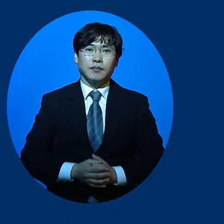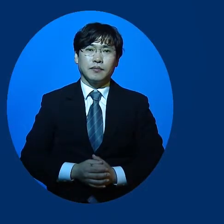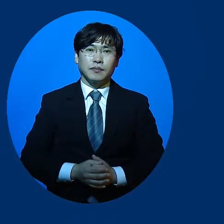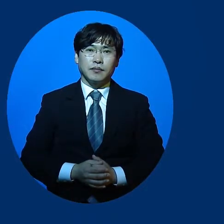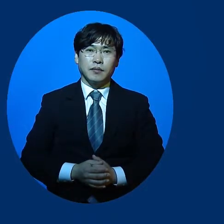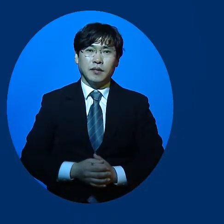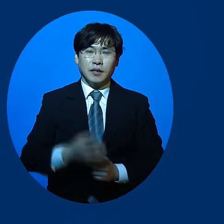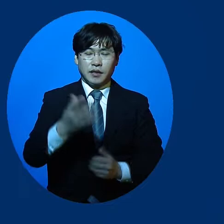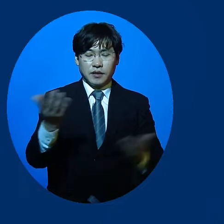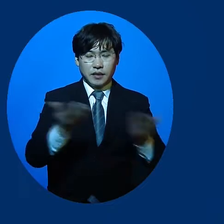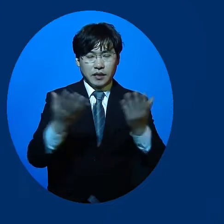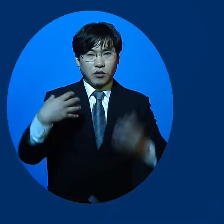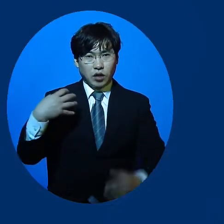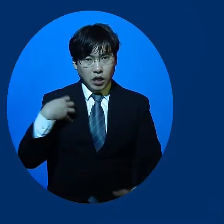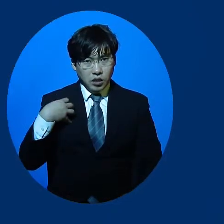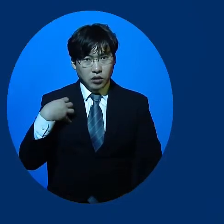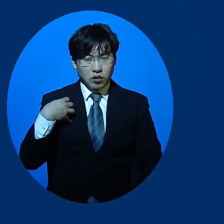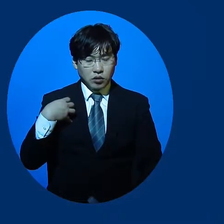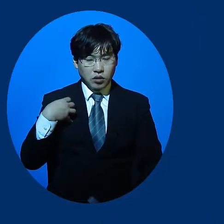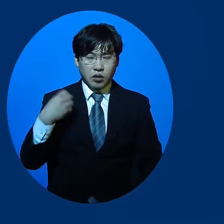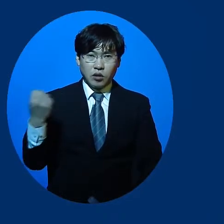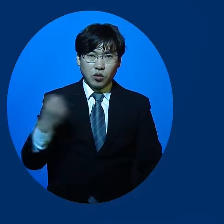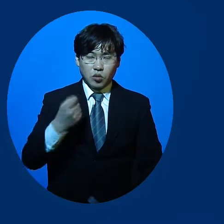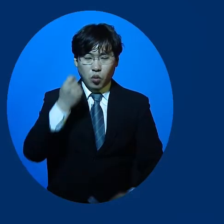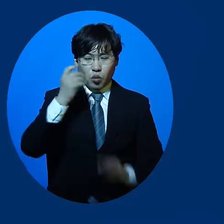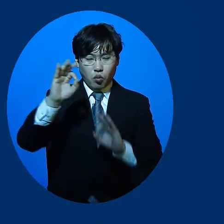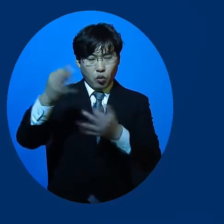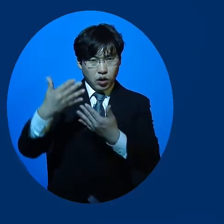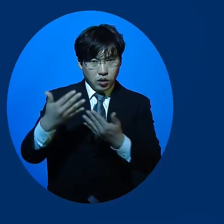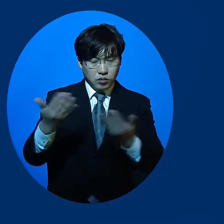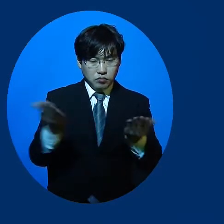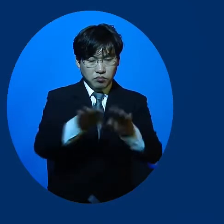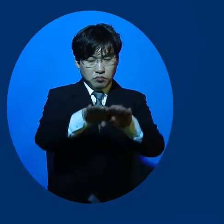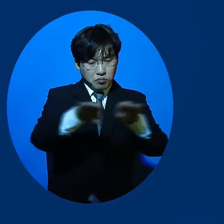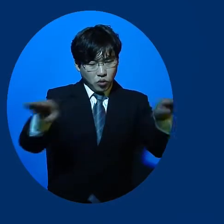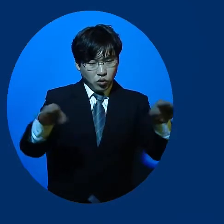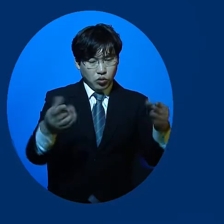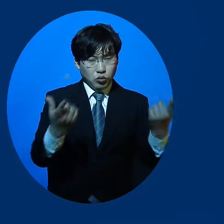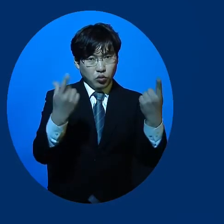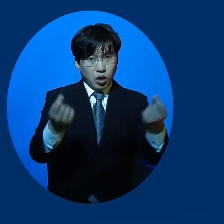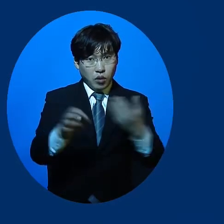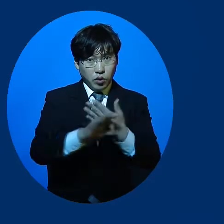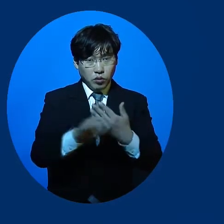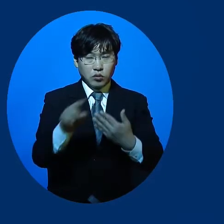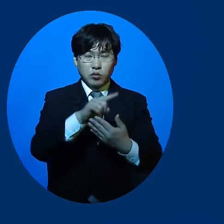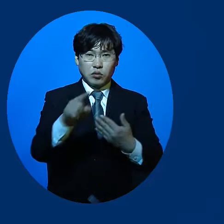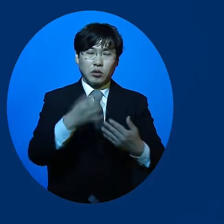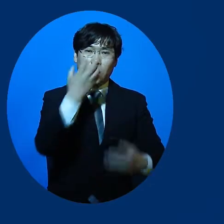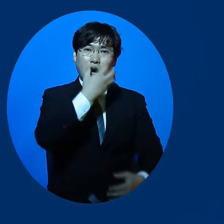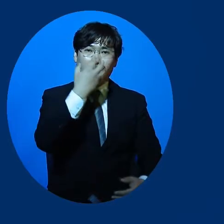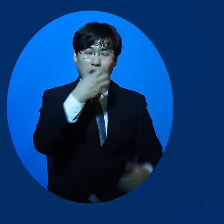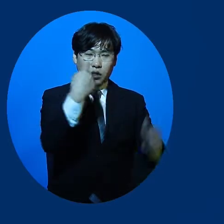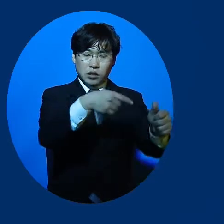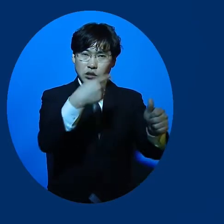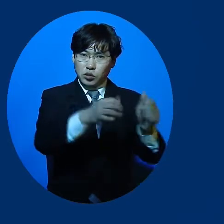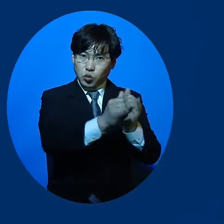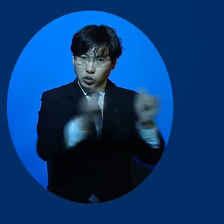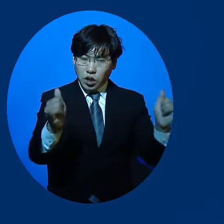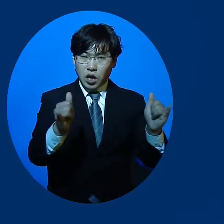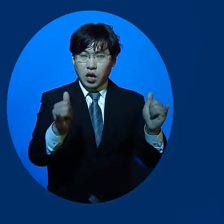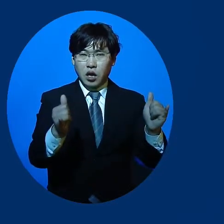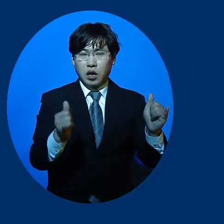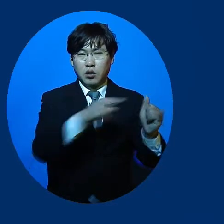하고 업무하고 급여가 동일하다면 비장애인 생활 그 지도자를 하지